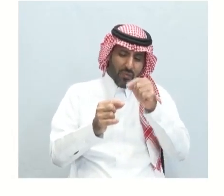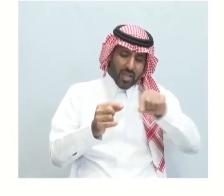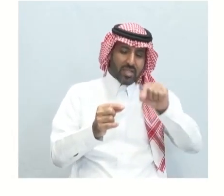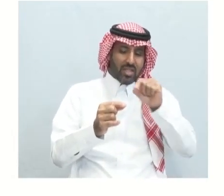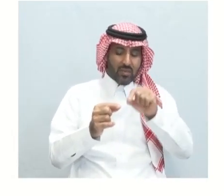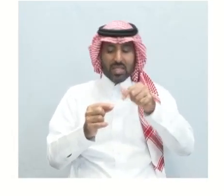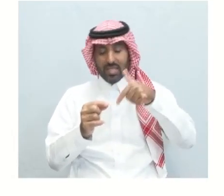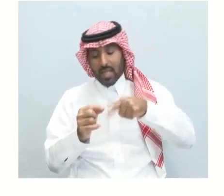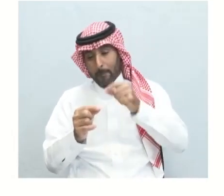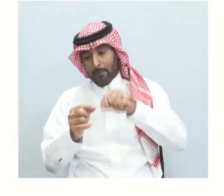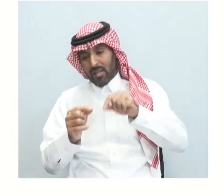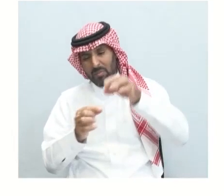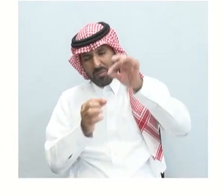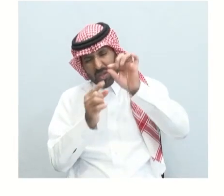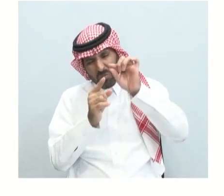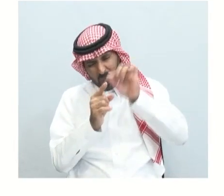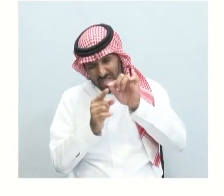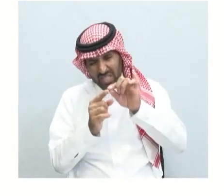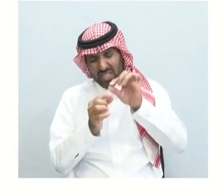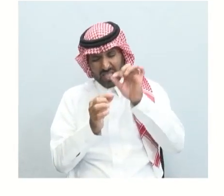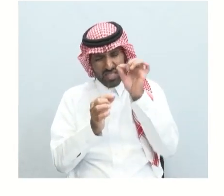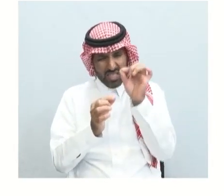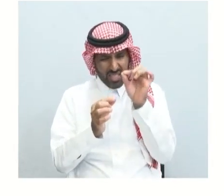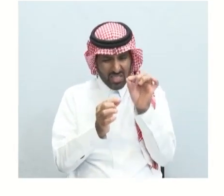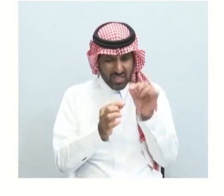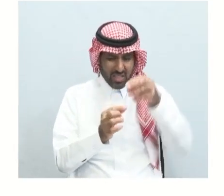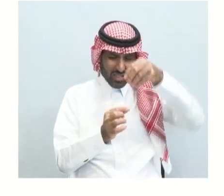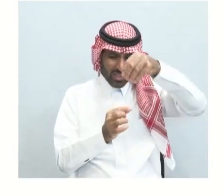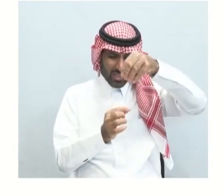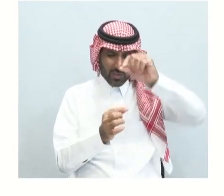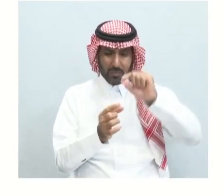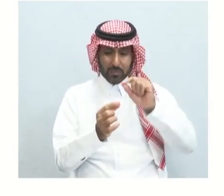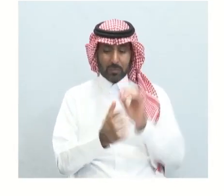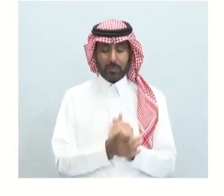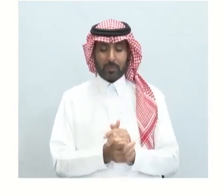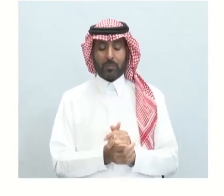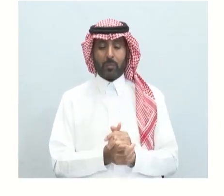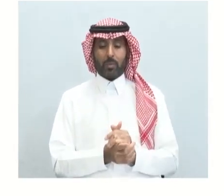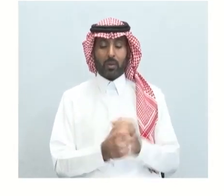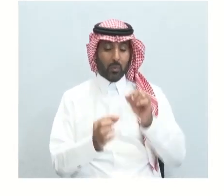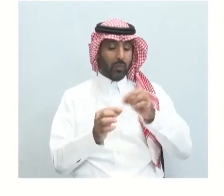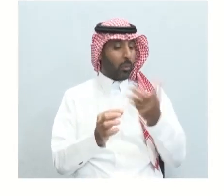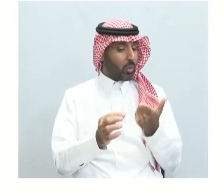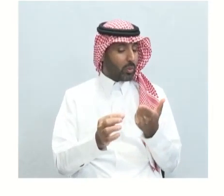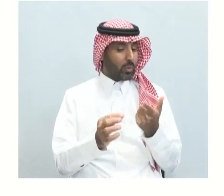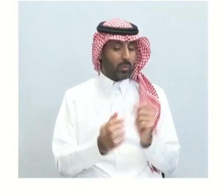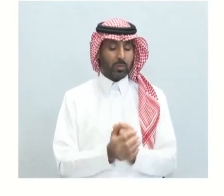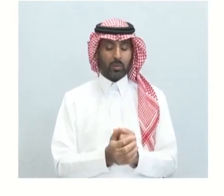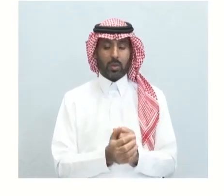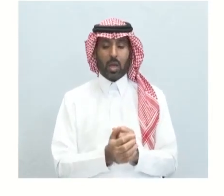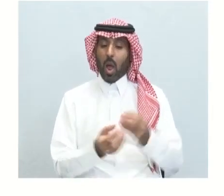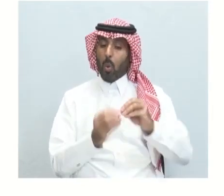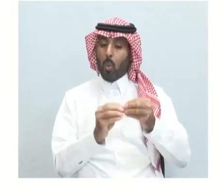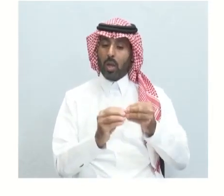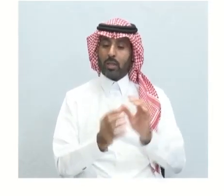0.06 من المليمتر وملي مترين بغض النظر عن مكوناتها او